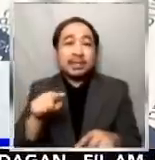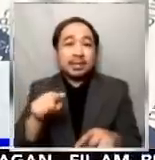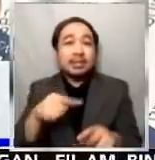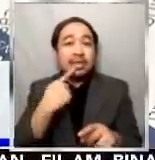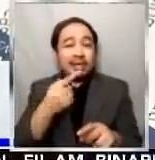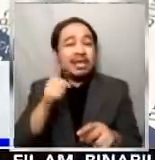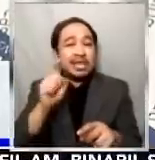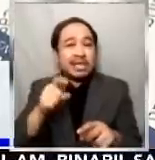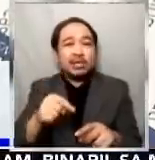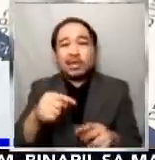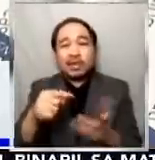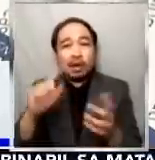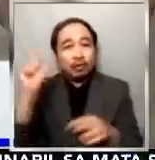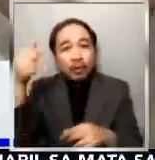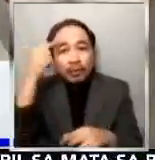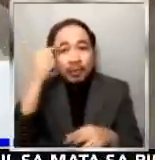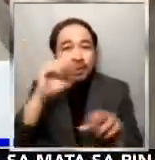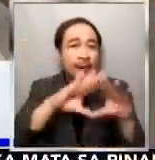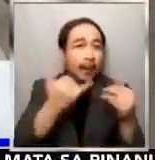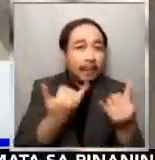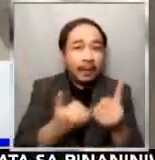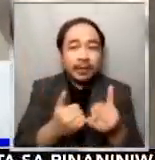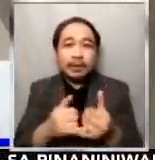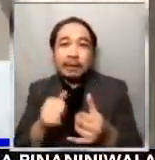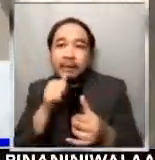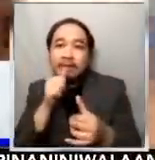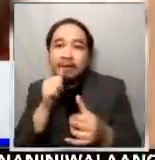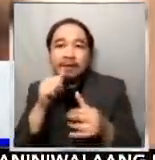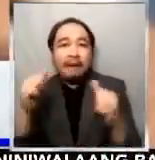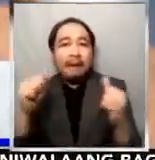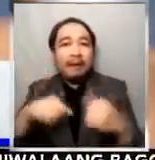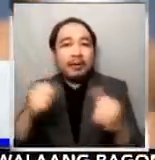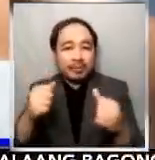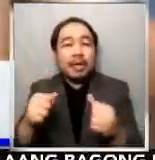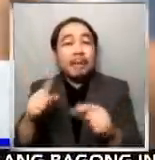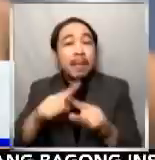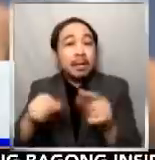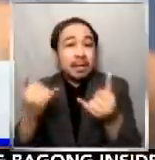ng Pangulo, may ilang bansa pa nga raw na hinuhold ang kanilang bakuna pero hindi